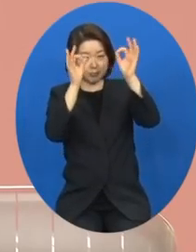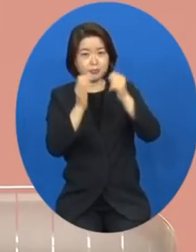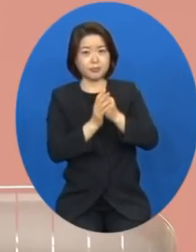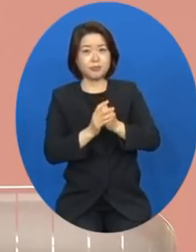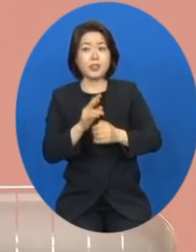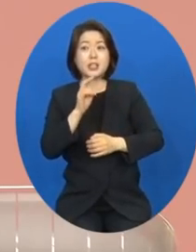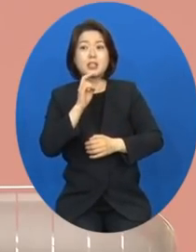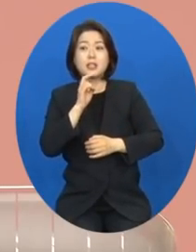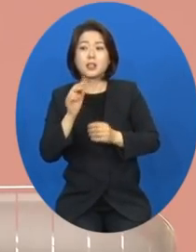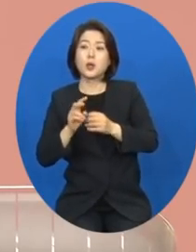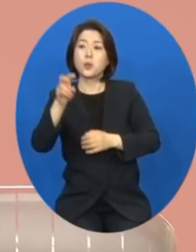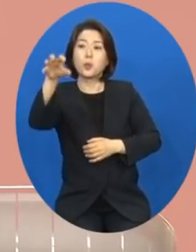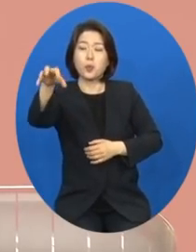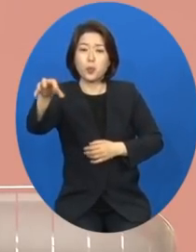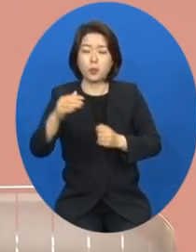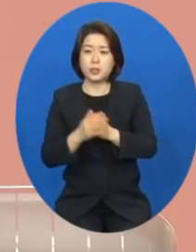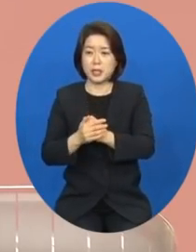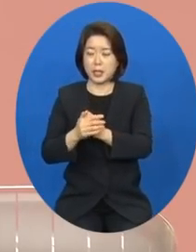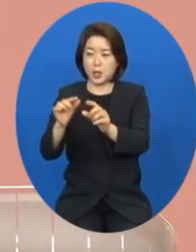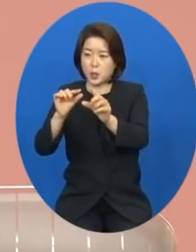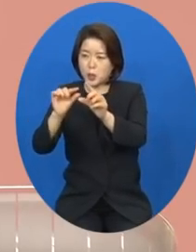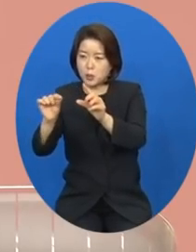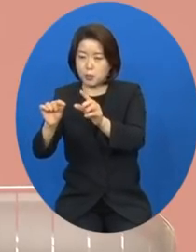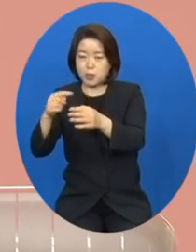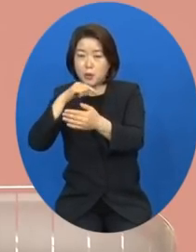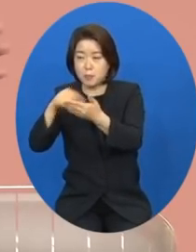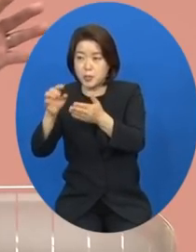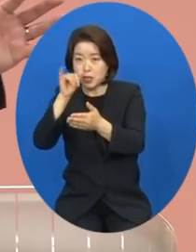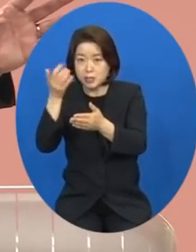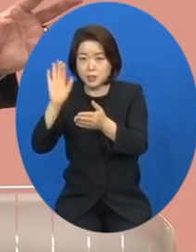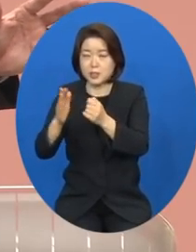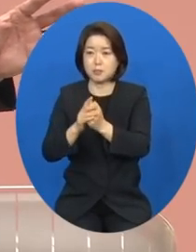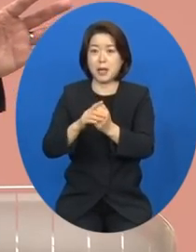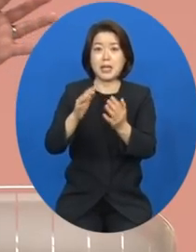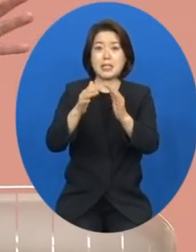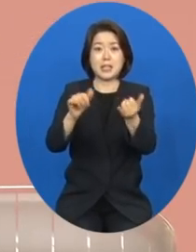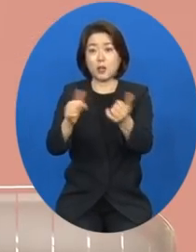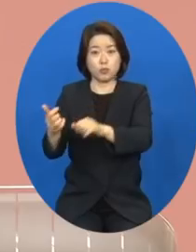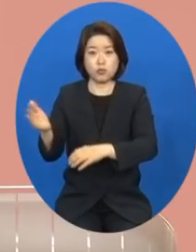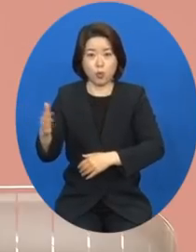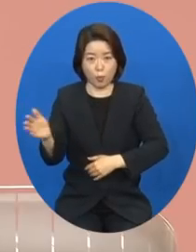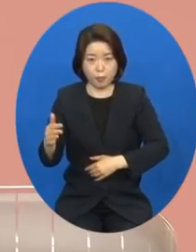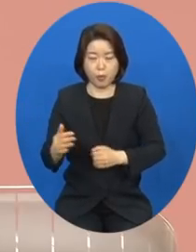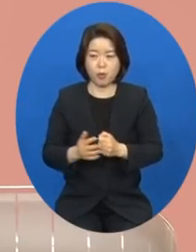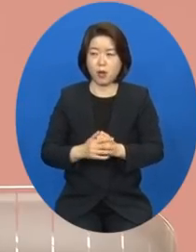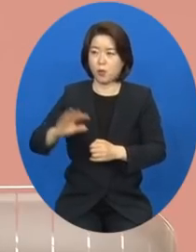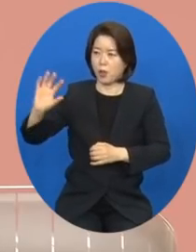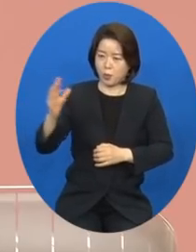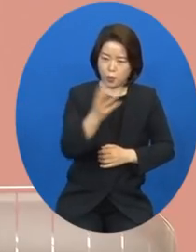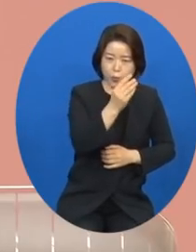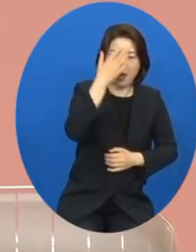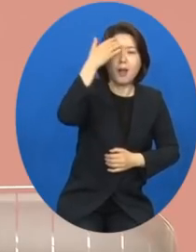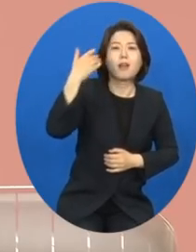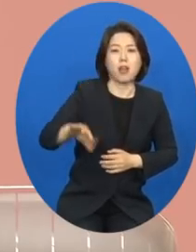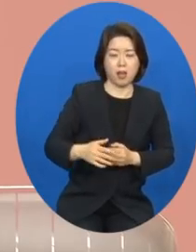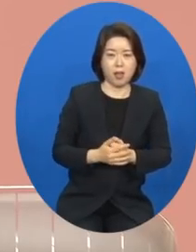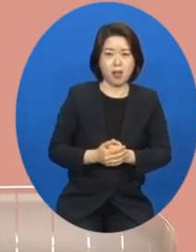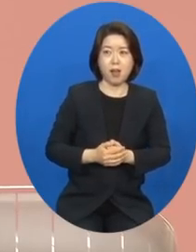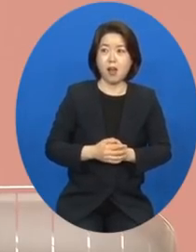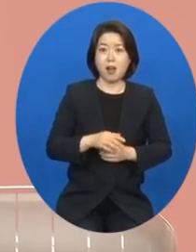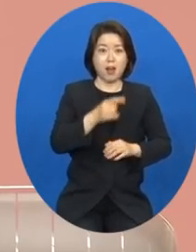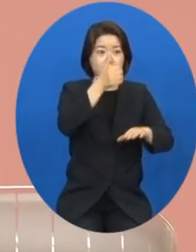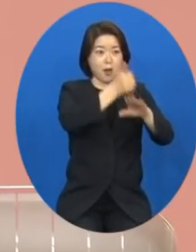지역의 일부 피해가 있었지만 임형빈 없었어요 다행히 교육원 지역이 아 괜찮게 지나갔습니다 아 우리의 기도 응답